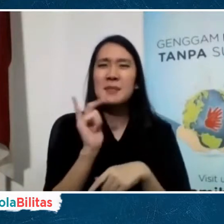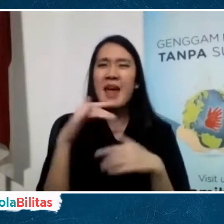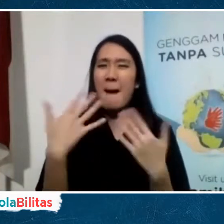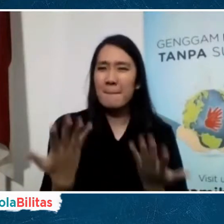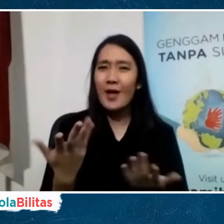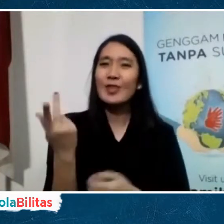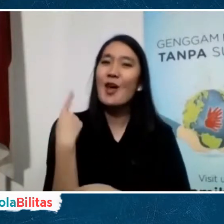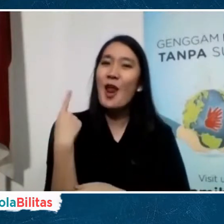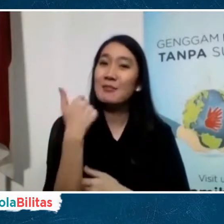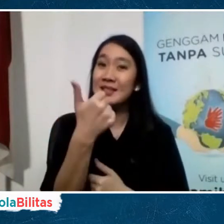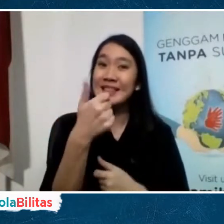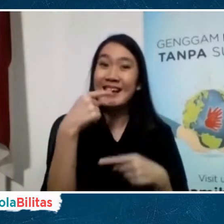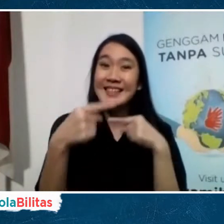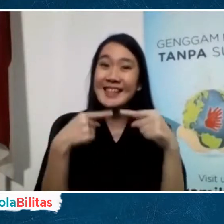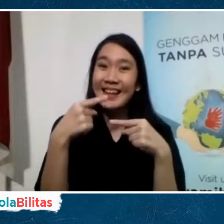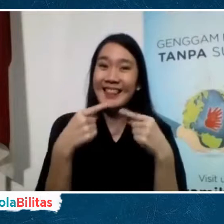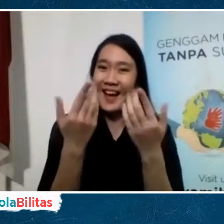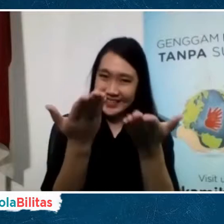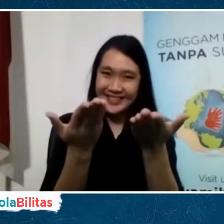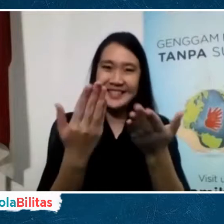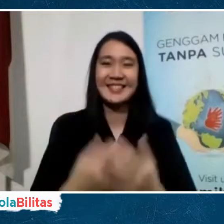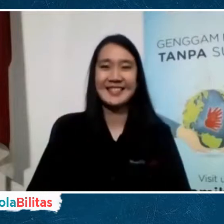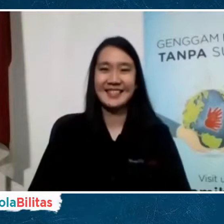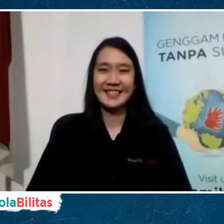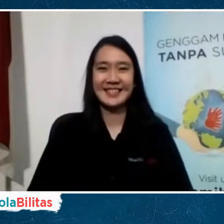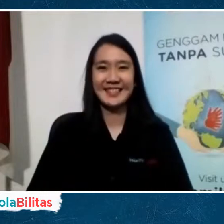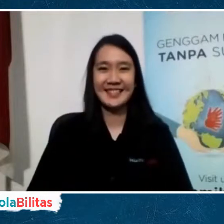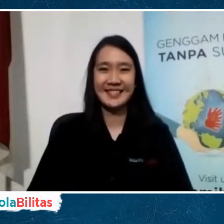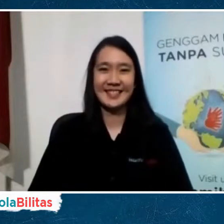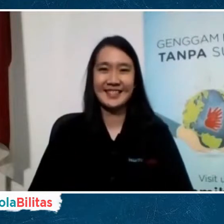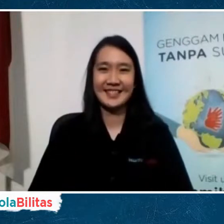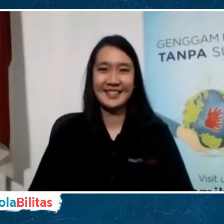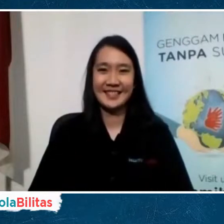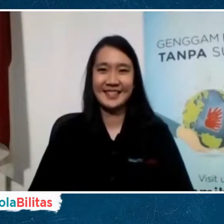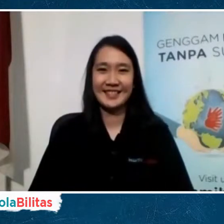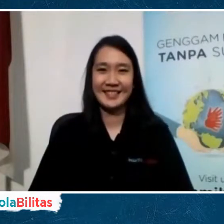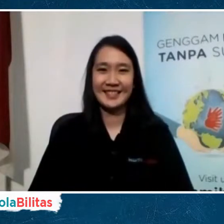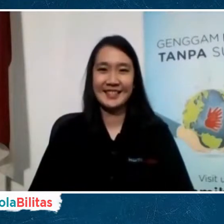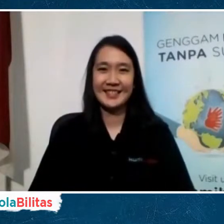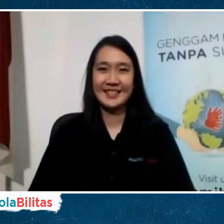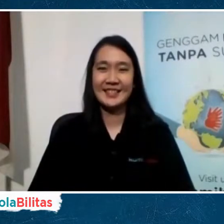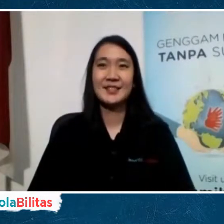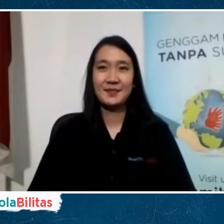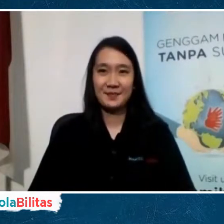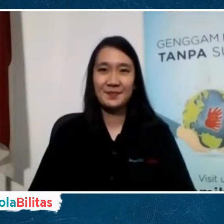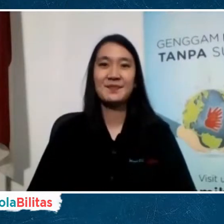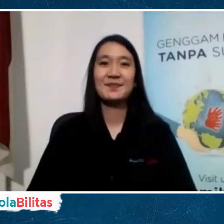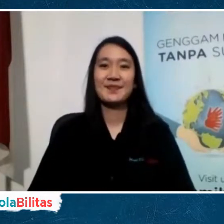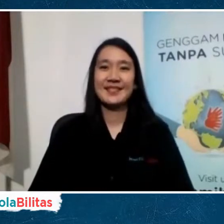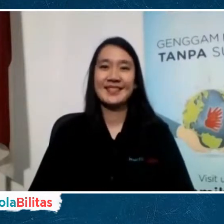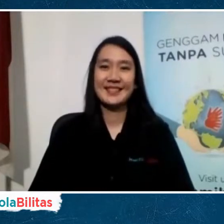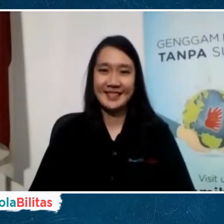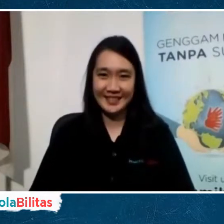bisa nggak sih ceritakan gimana untuk balap kursi roda seperti itu?